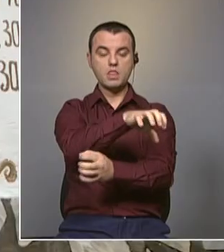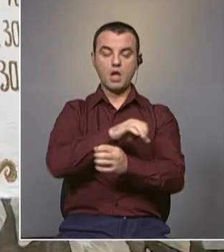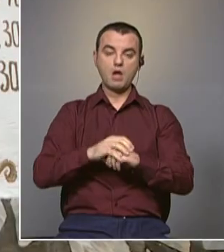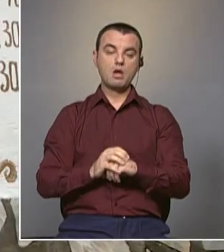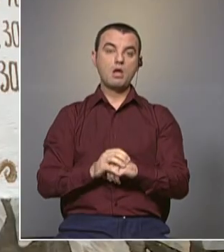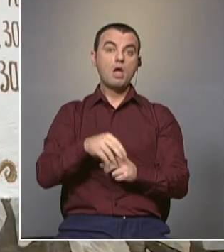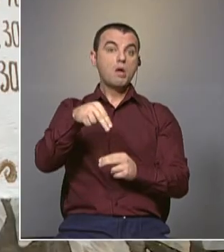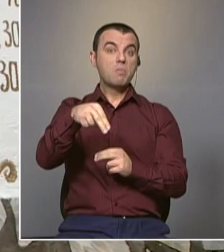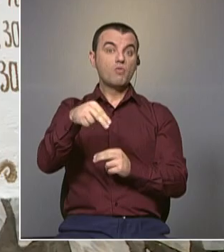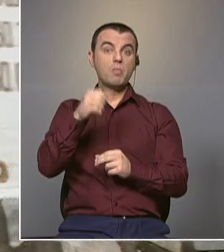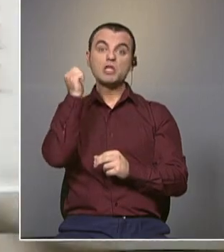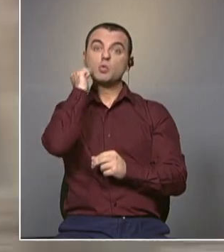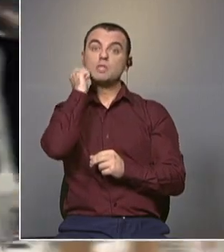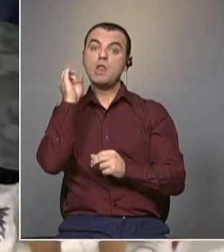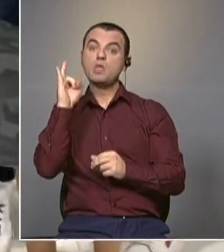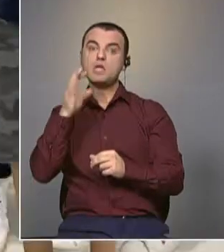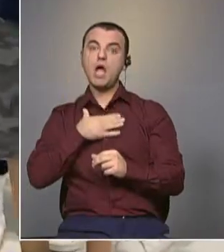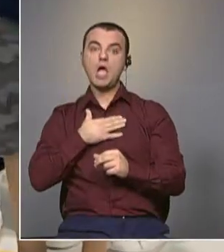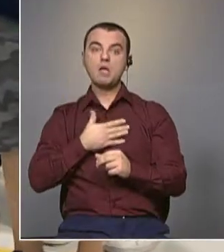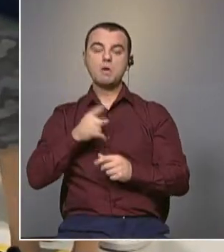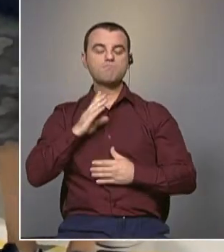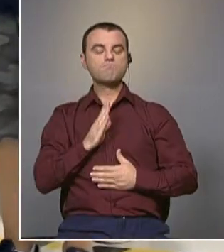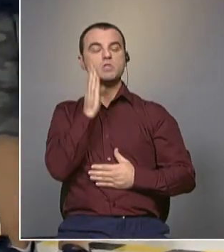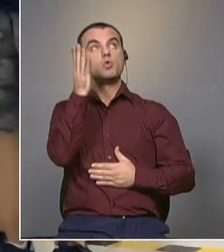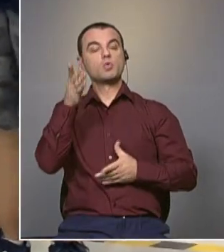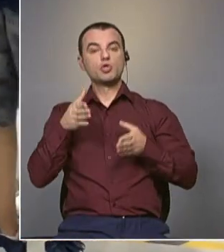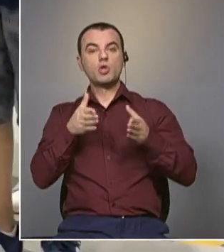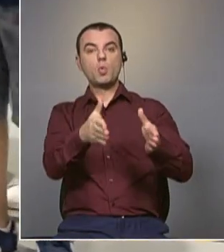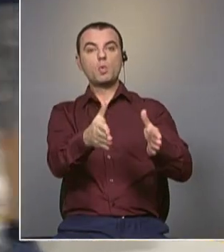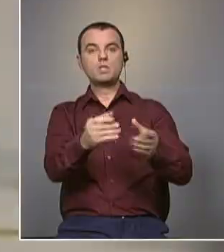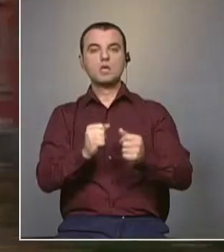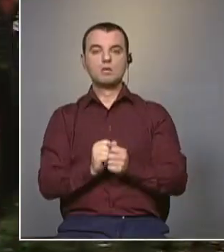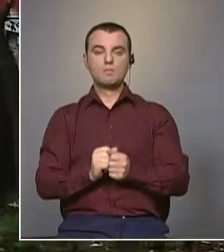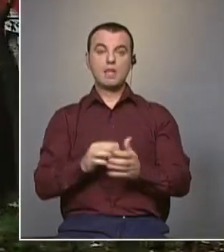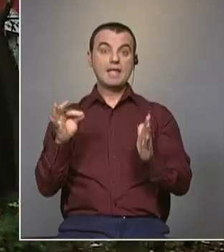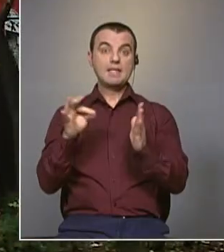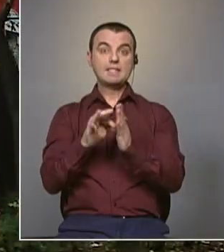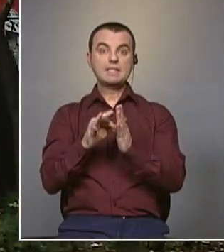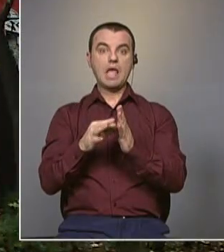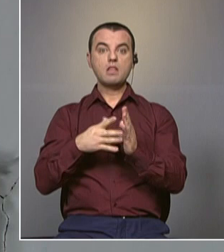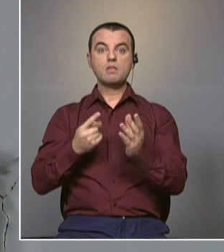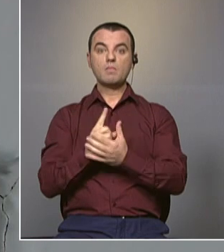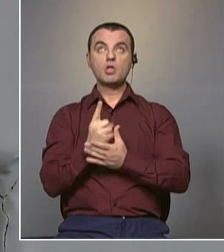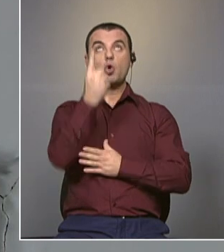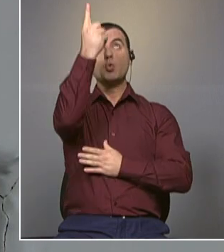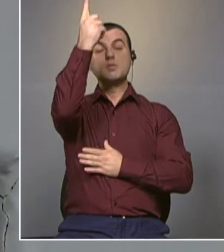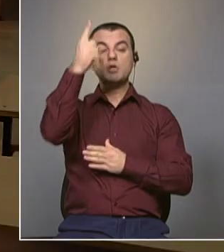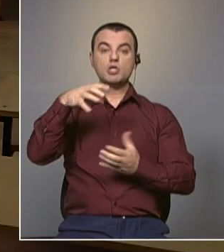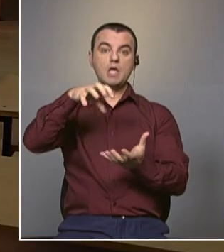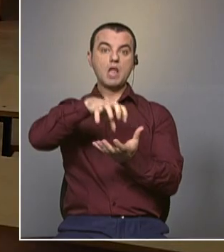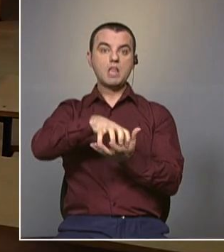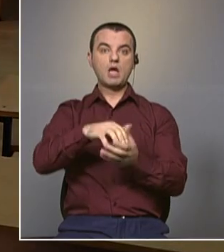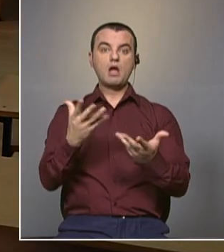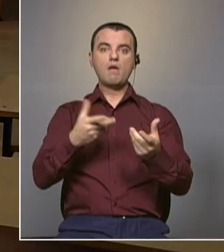Искра има патриотична улица. На мисия в ученическия космически лагер. Каква е историята на Националната